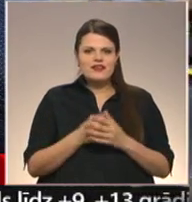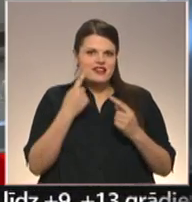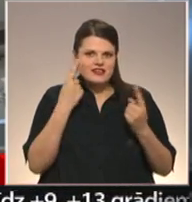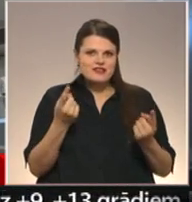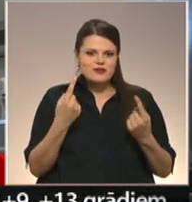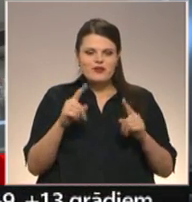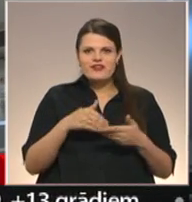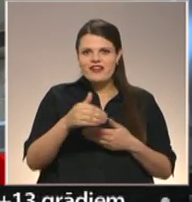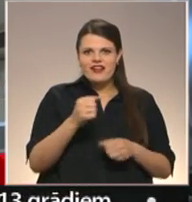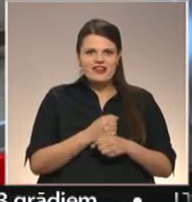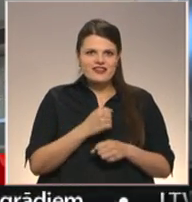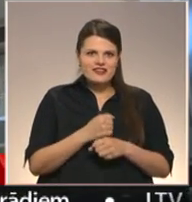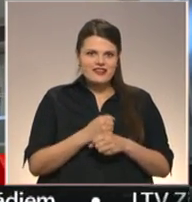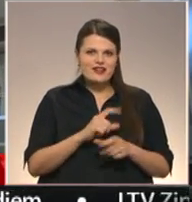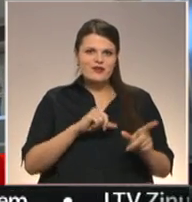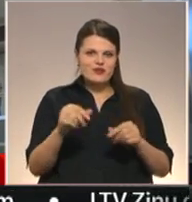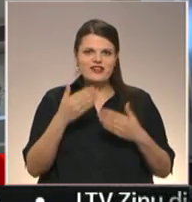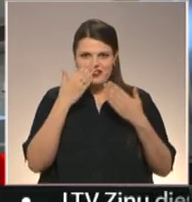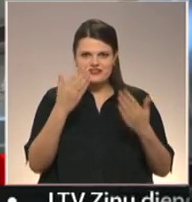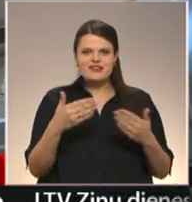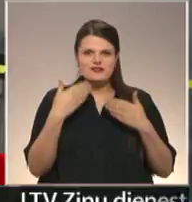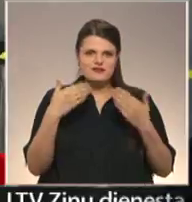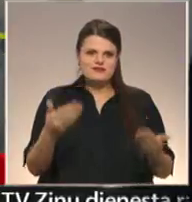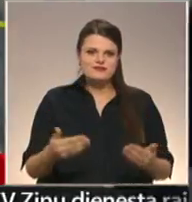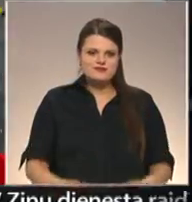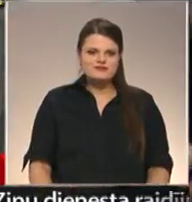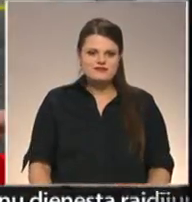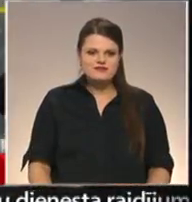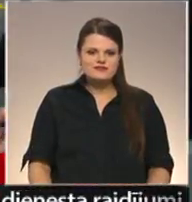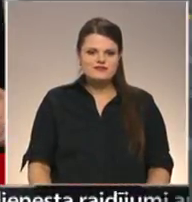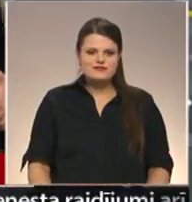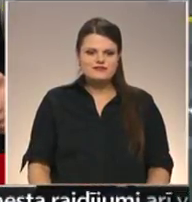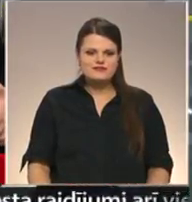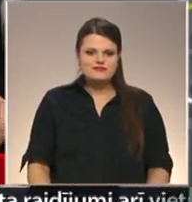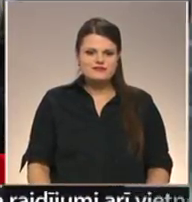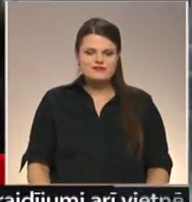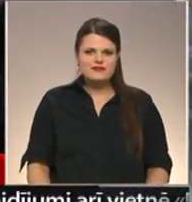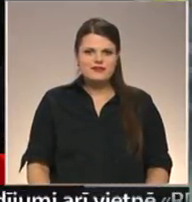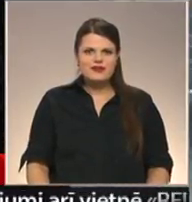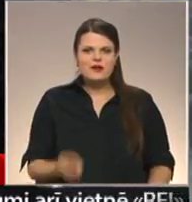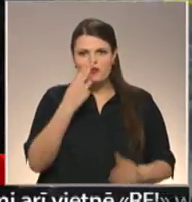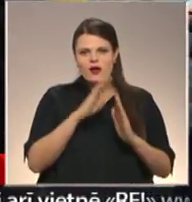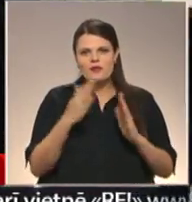Nezinu, ko tālāk darīt. Tad dodieties lasīt. Kristaps, tā ir bibliotekas